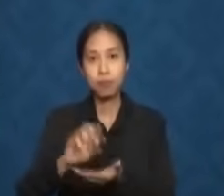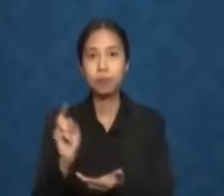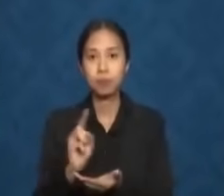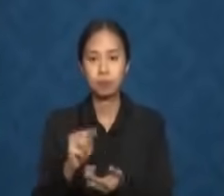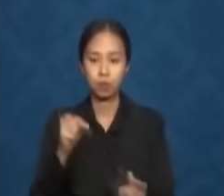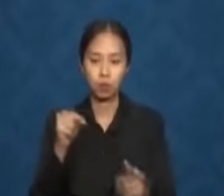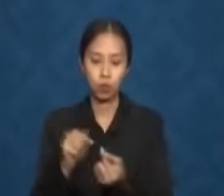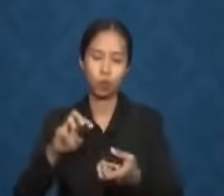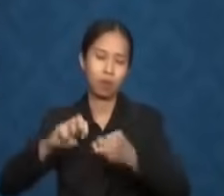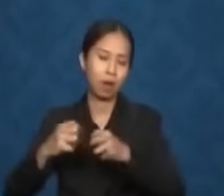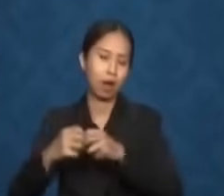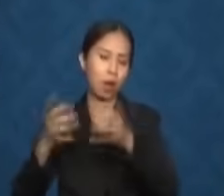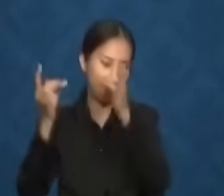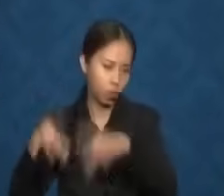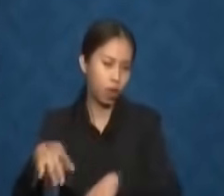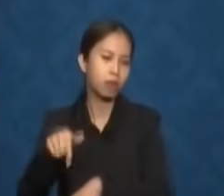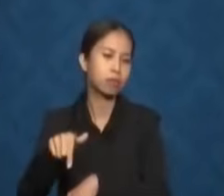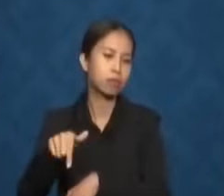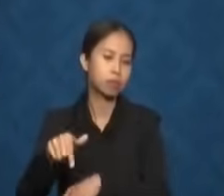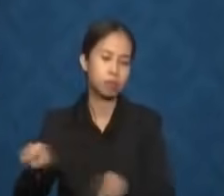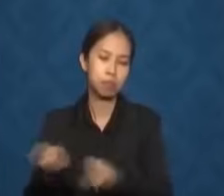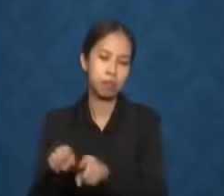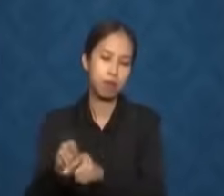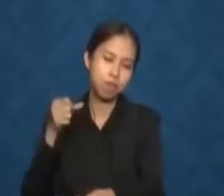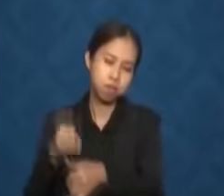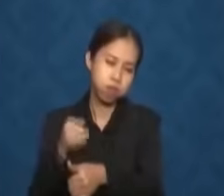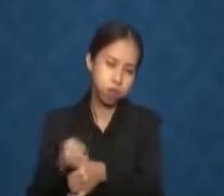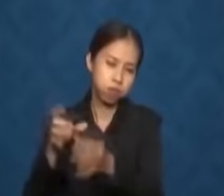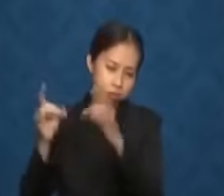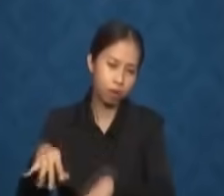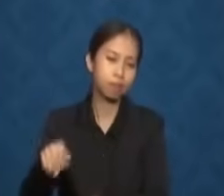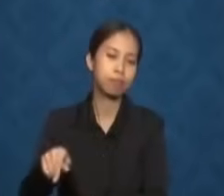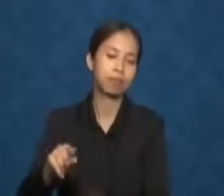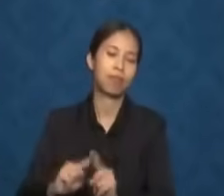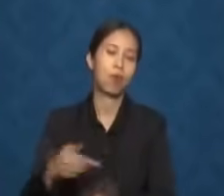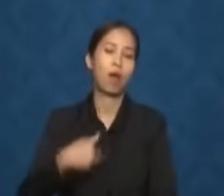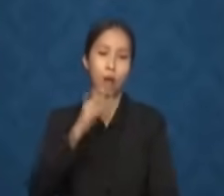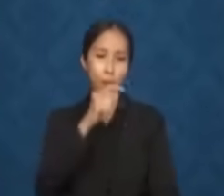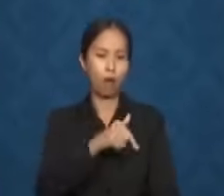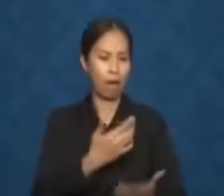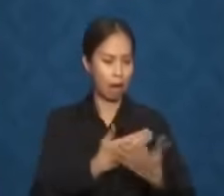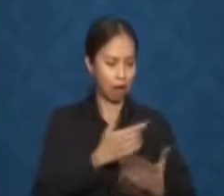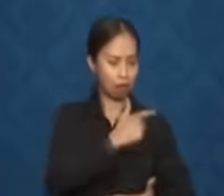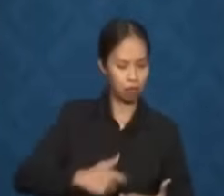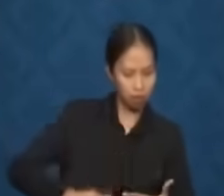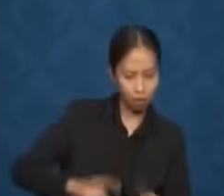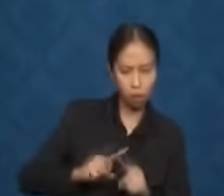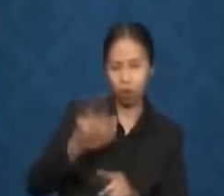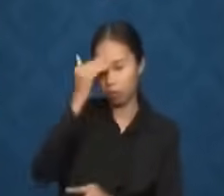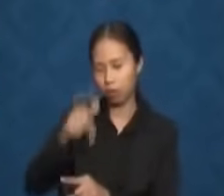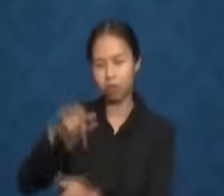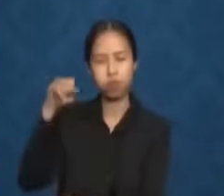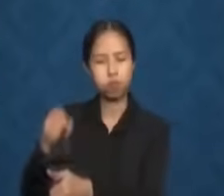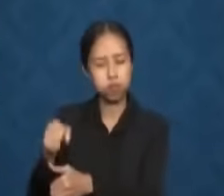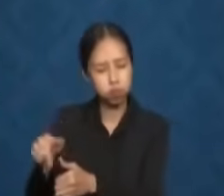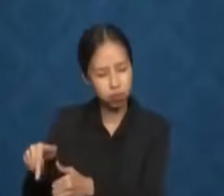ครัฐบาลเองพรรคร่วมรัฐบาลเองนะครับหรือแม้แต่รวมไทยสร้างชาติจะเน้นไปที่การกระทำของการรบกวนขบวนเสด็จนะครับแล้วบางครั้งบางช่วงนะ